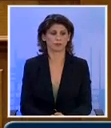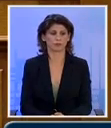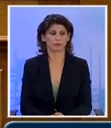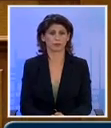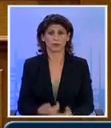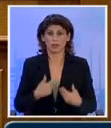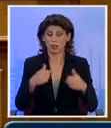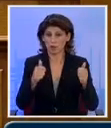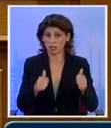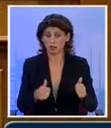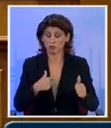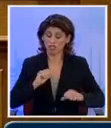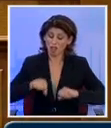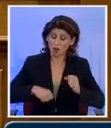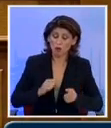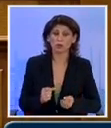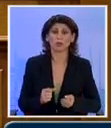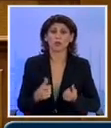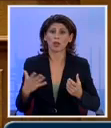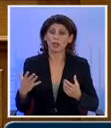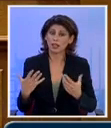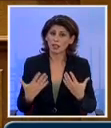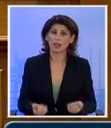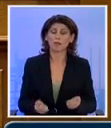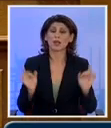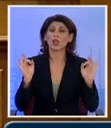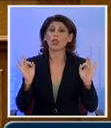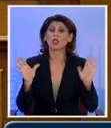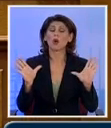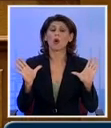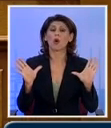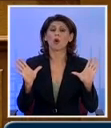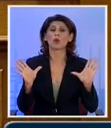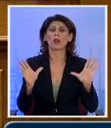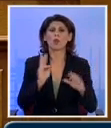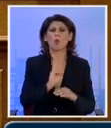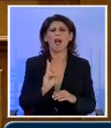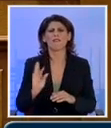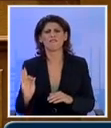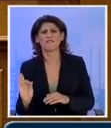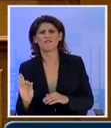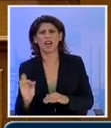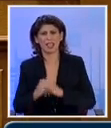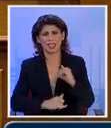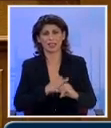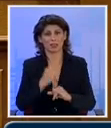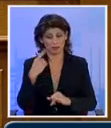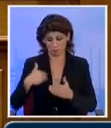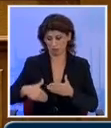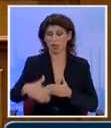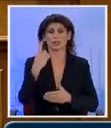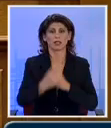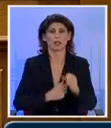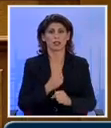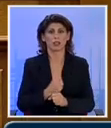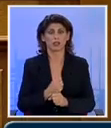μου ανακοίνωση ότι θα αγωνιστώ για να υπάρχει δωρεάν δικτυακή πρόσβαση, δωρεάν Wi-Fi μέσα σε ένα χρόνο.